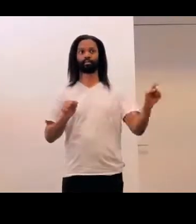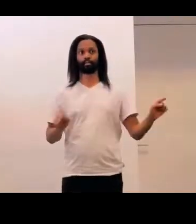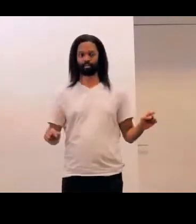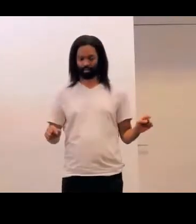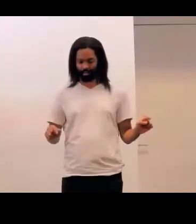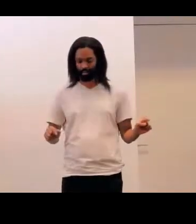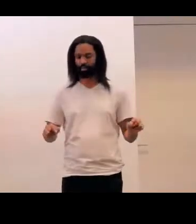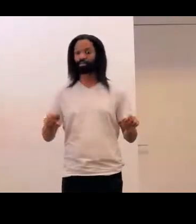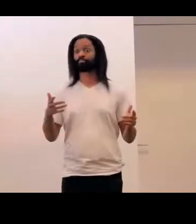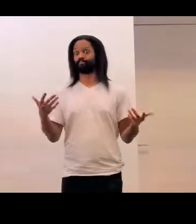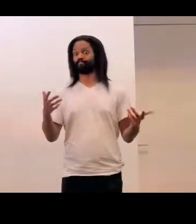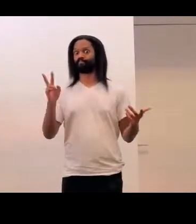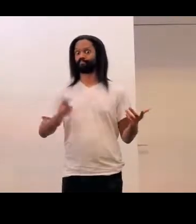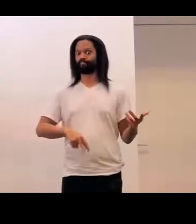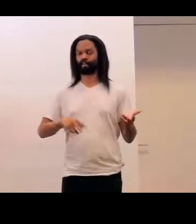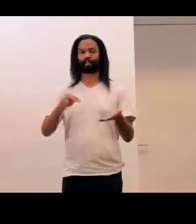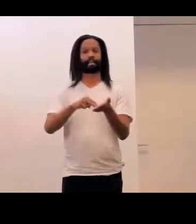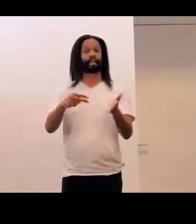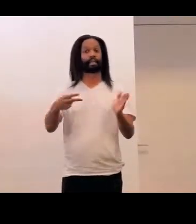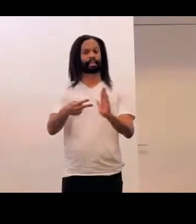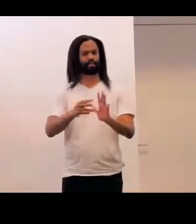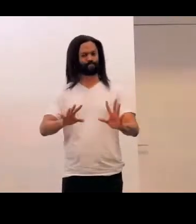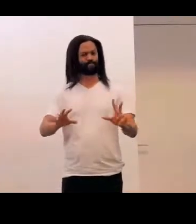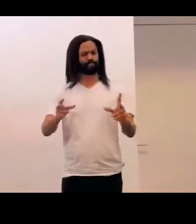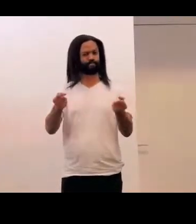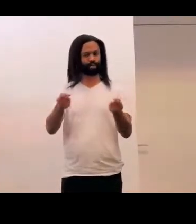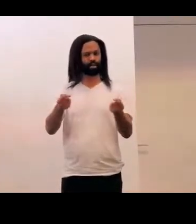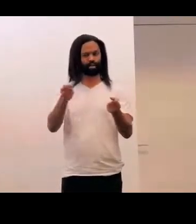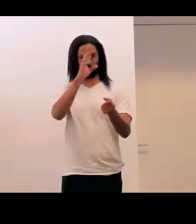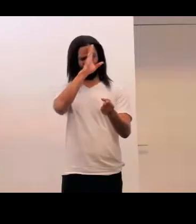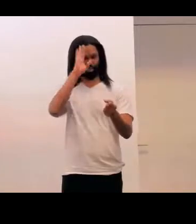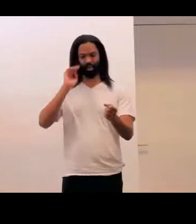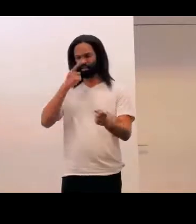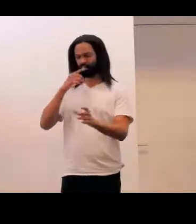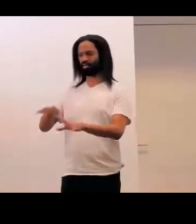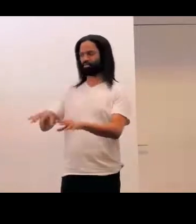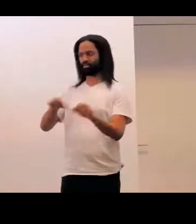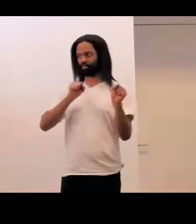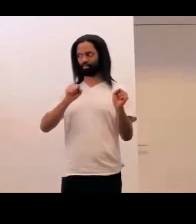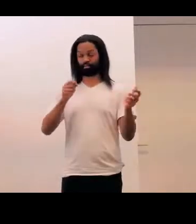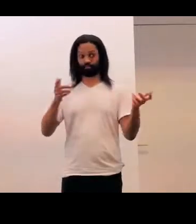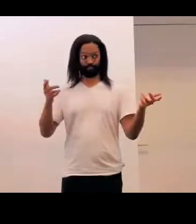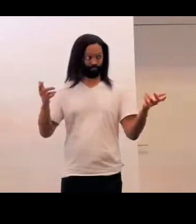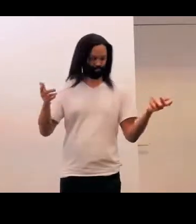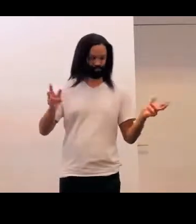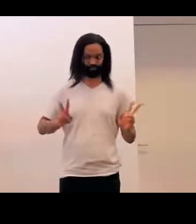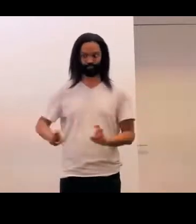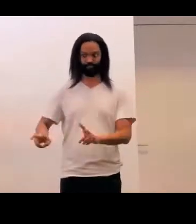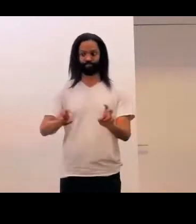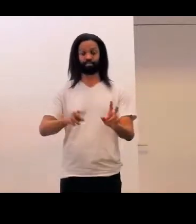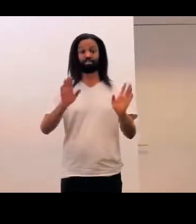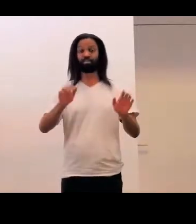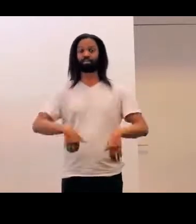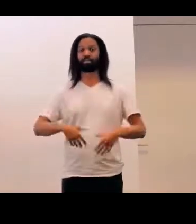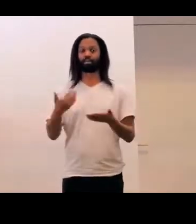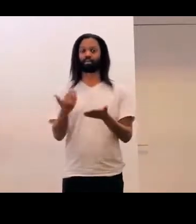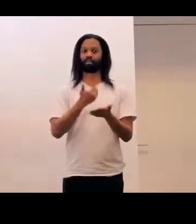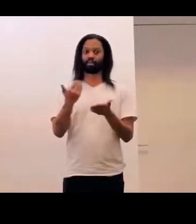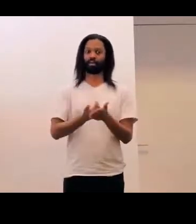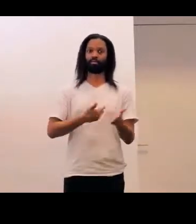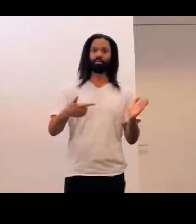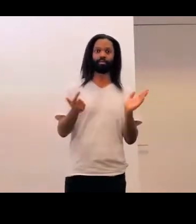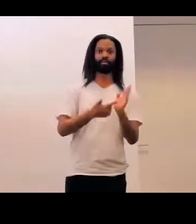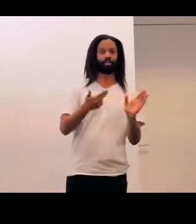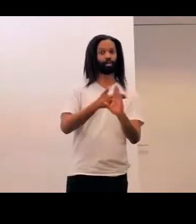des difficultés à embaucher des techniciens compétents et polyvalents, bien qu'elles proposent des salaires entre 2000 et 2300